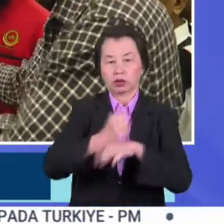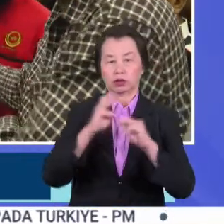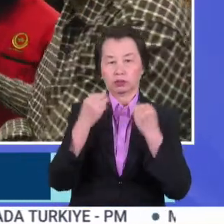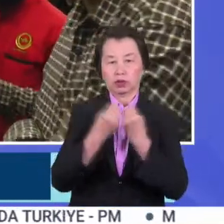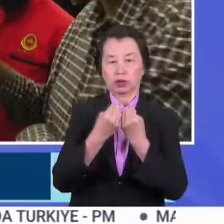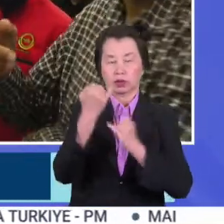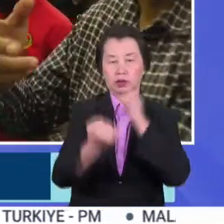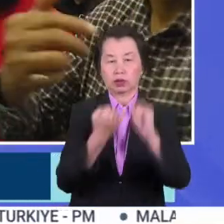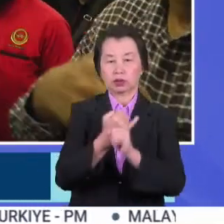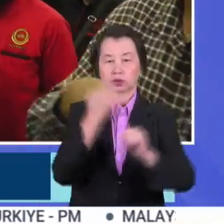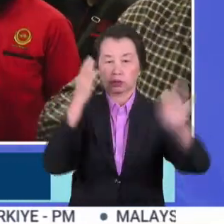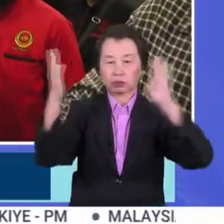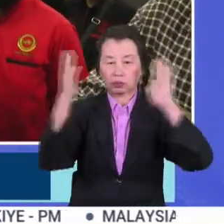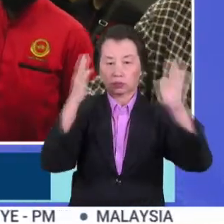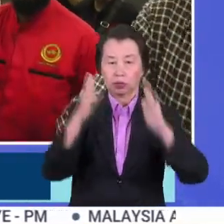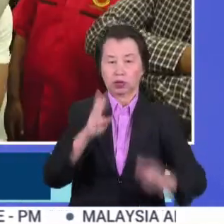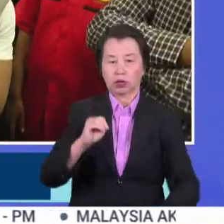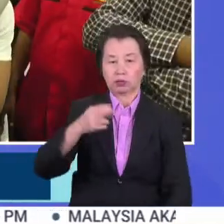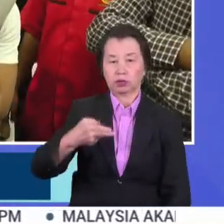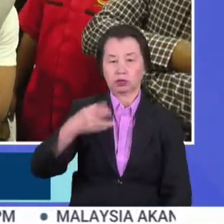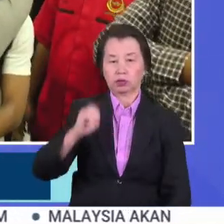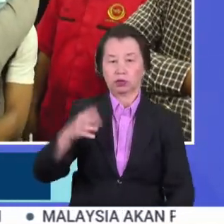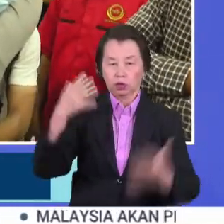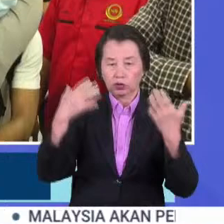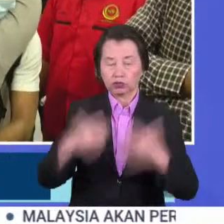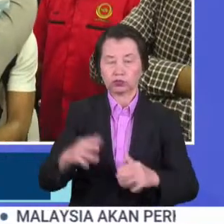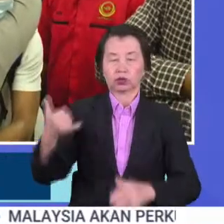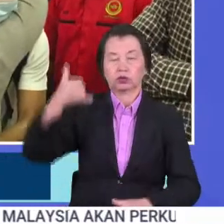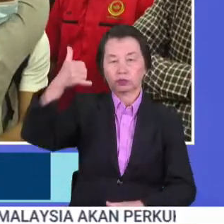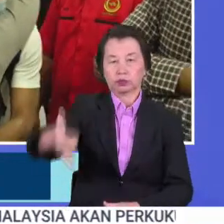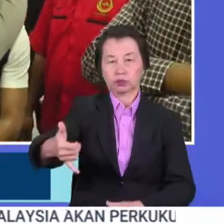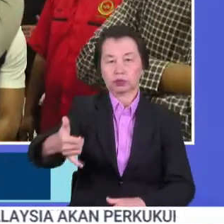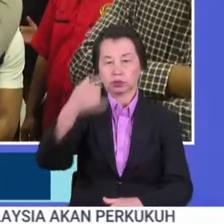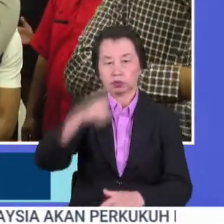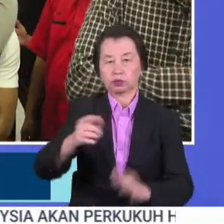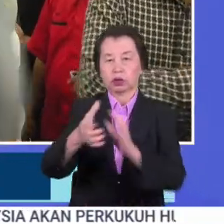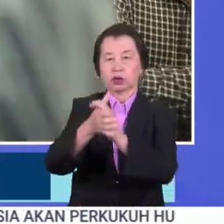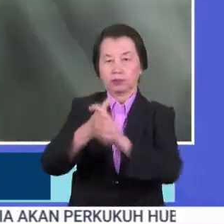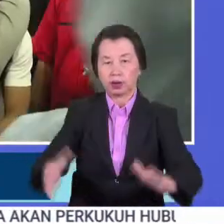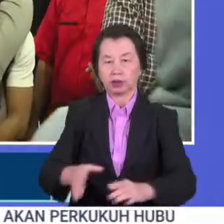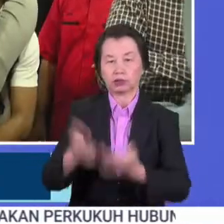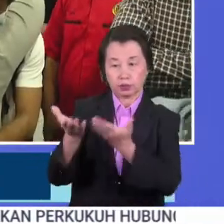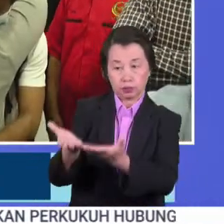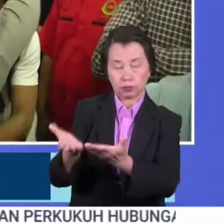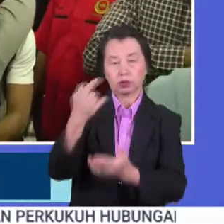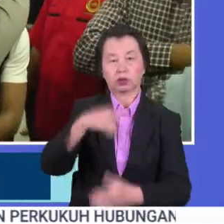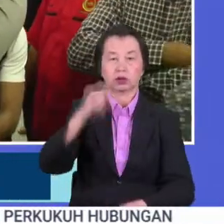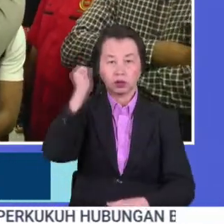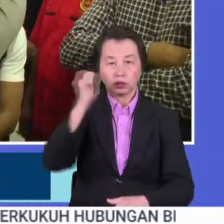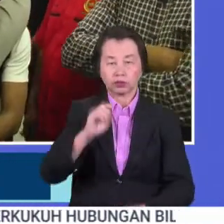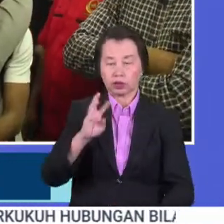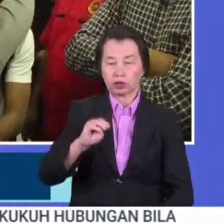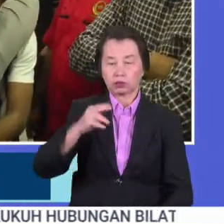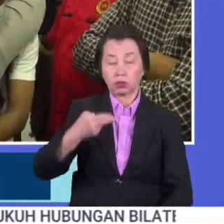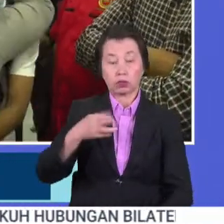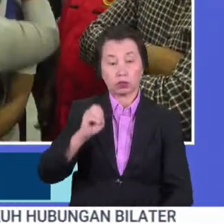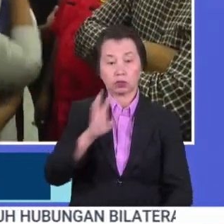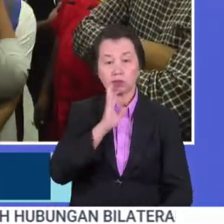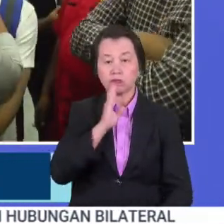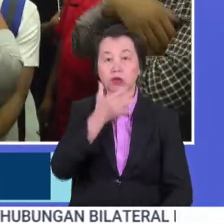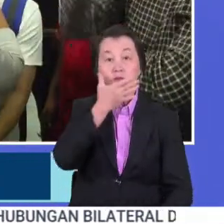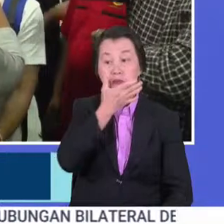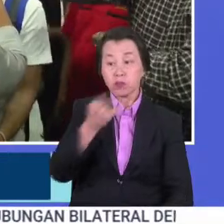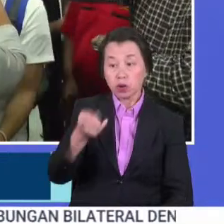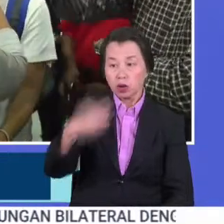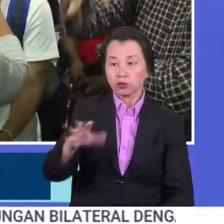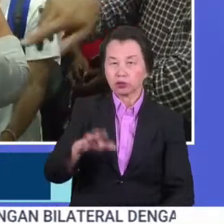Masyarakat Antarabangsa Malaysia, MHO, telah turun padang bagi misi menyelamatkan mangsa. Setiausaha Agung MHO berkata, pemuda